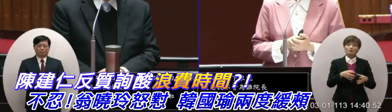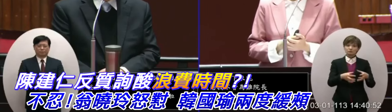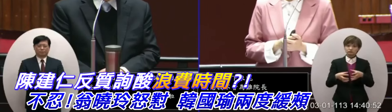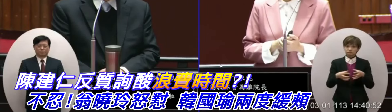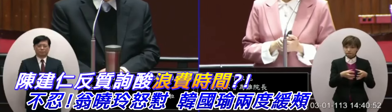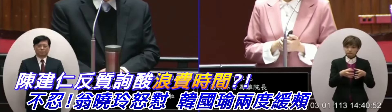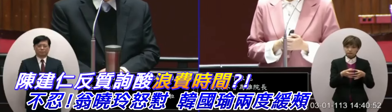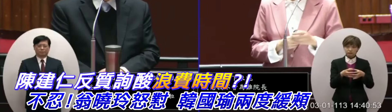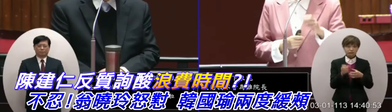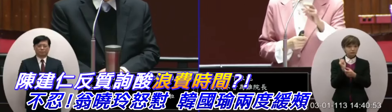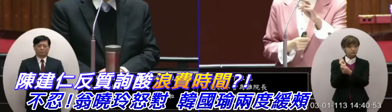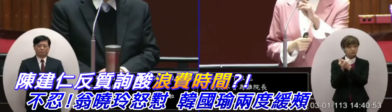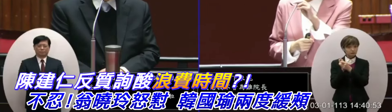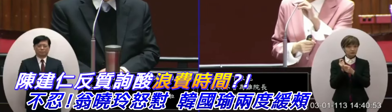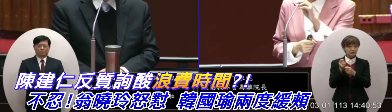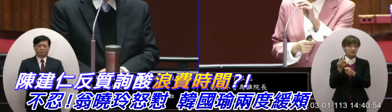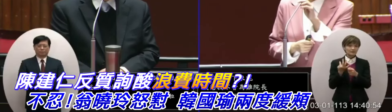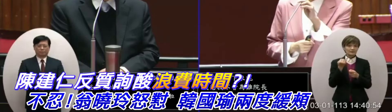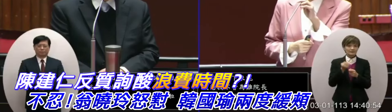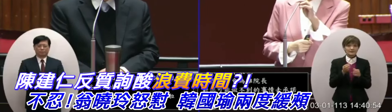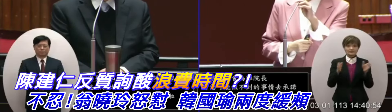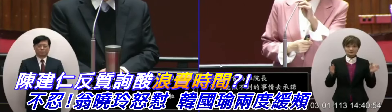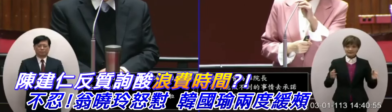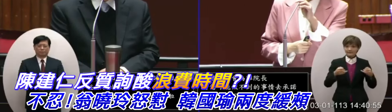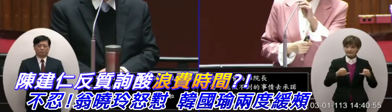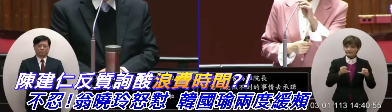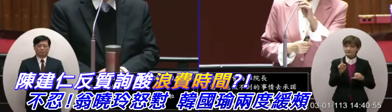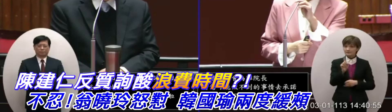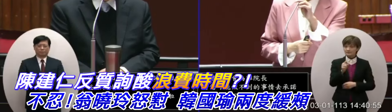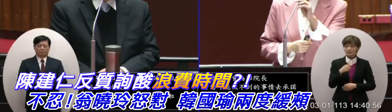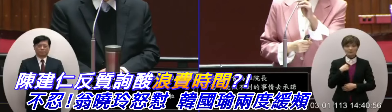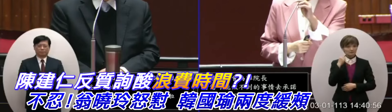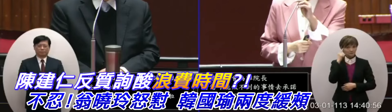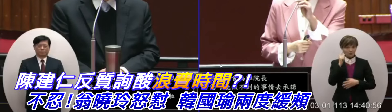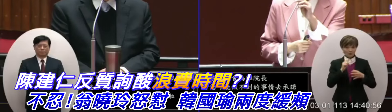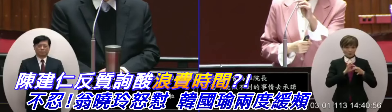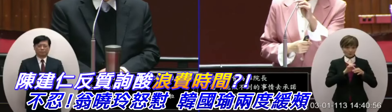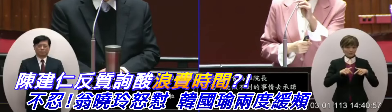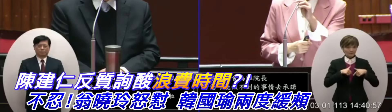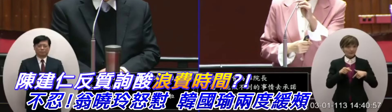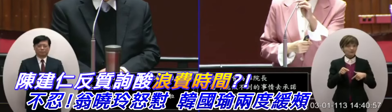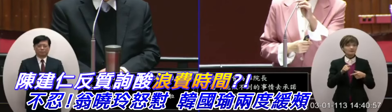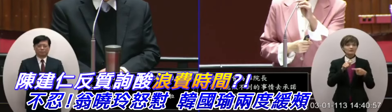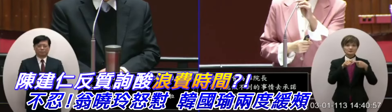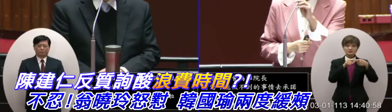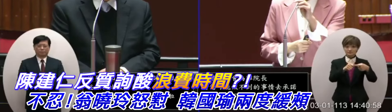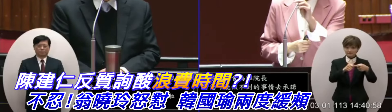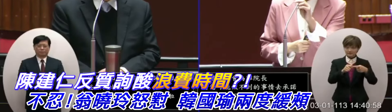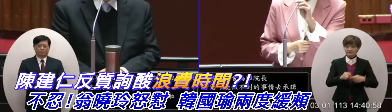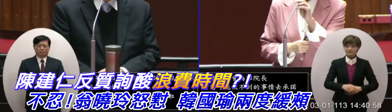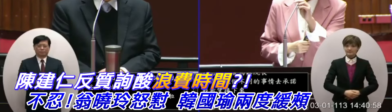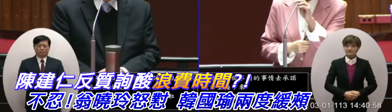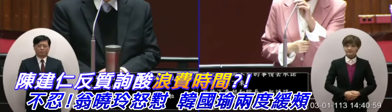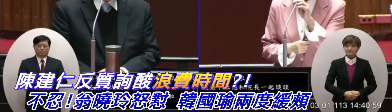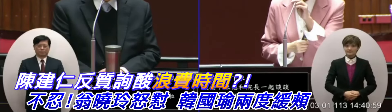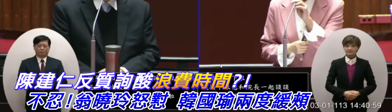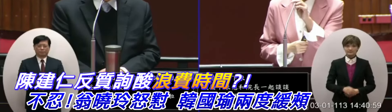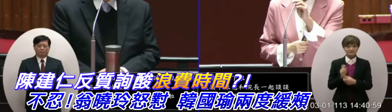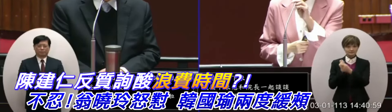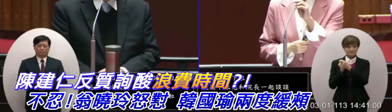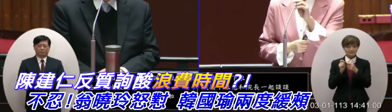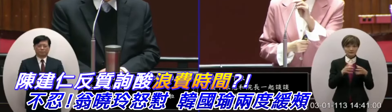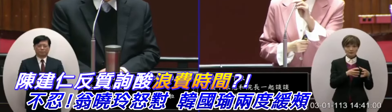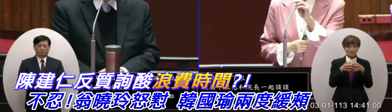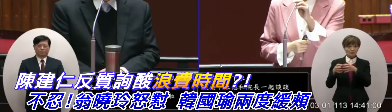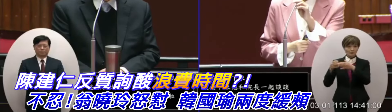绩。我在这里特别关注几个问题，包含近期的就是禁团令的问